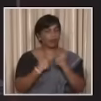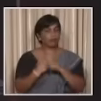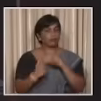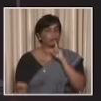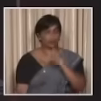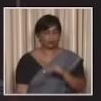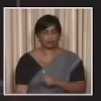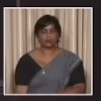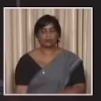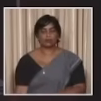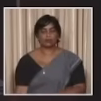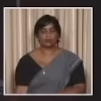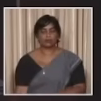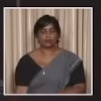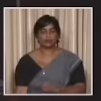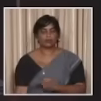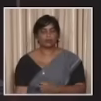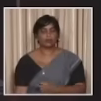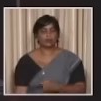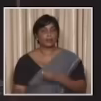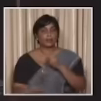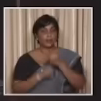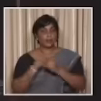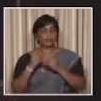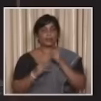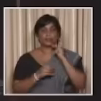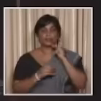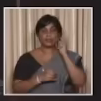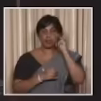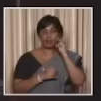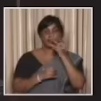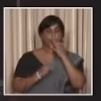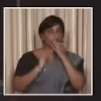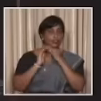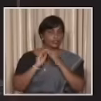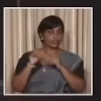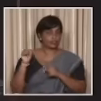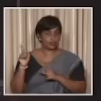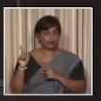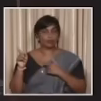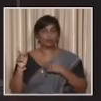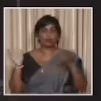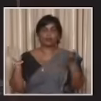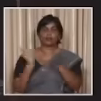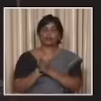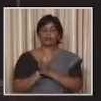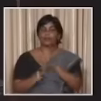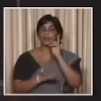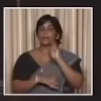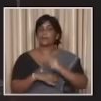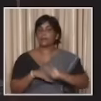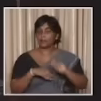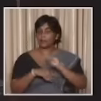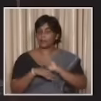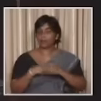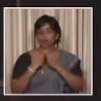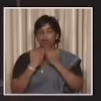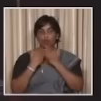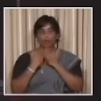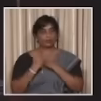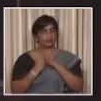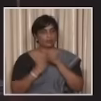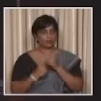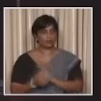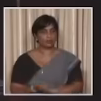කියලා Business Management School of Colombo ආයතනයත් එක්ක හදනවා business plan සහ එක එක consultancy